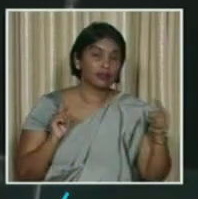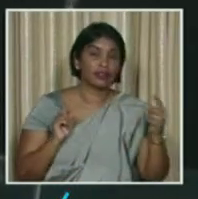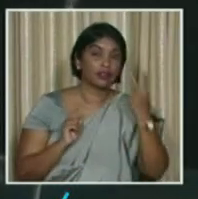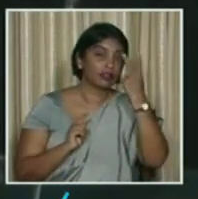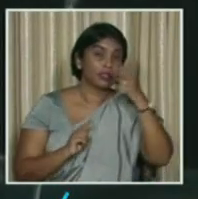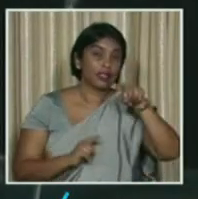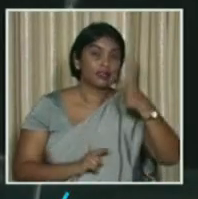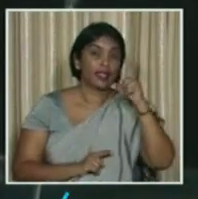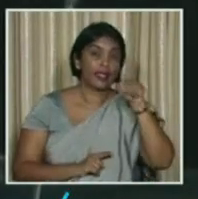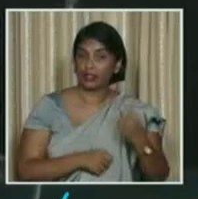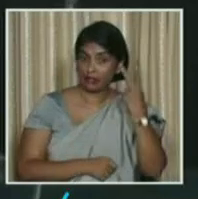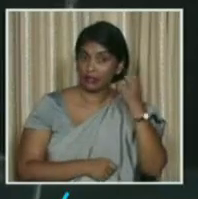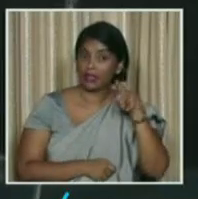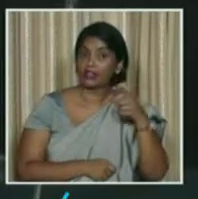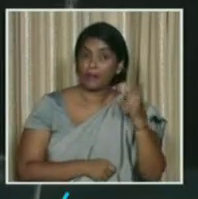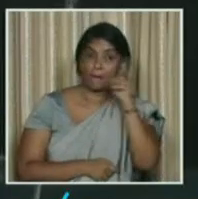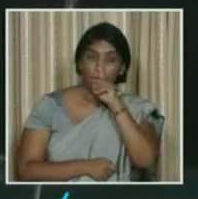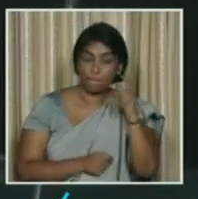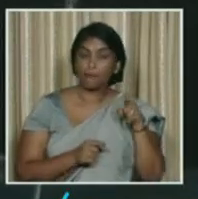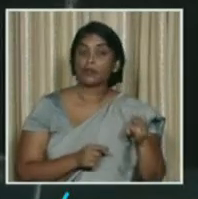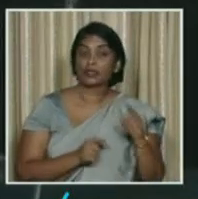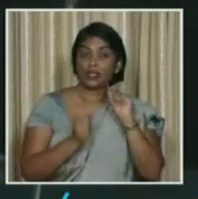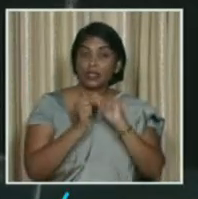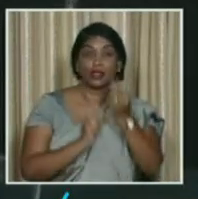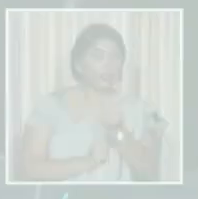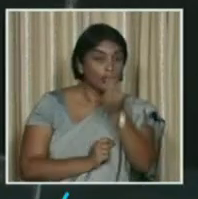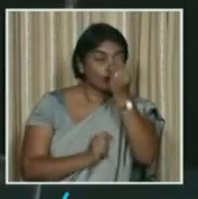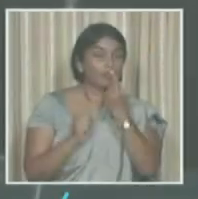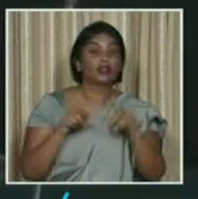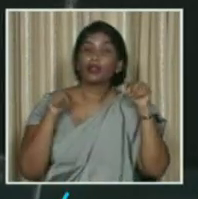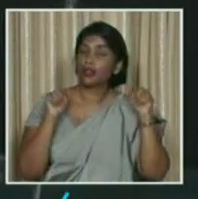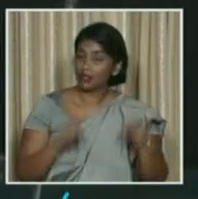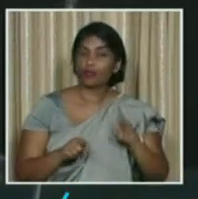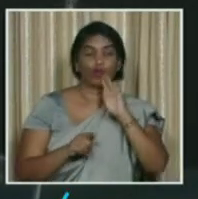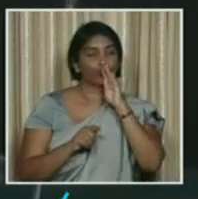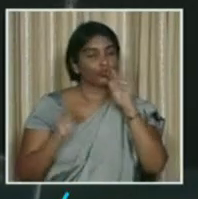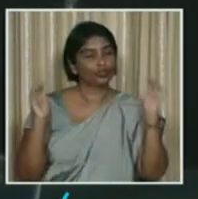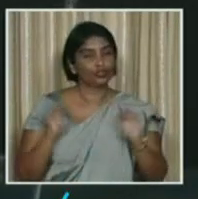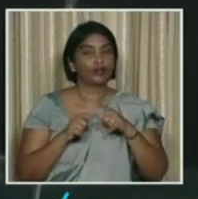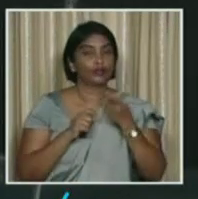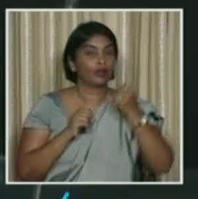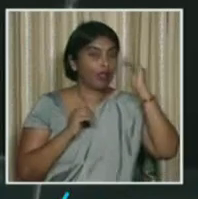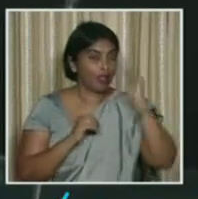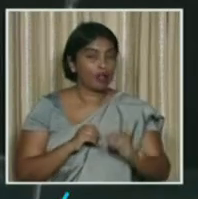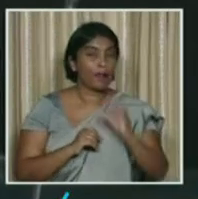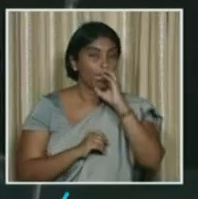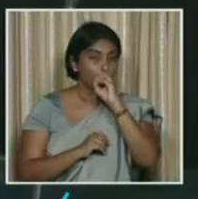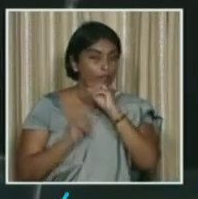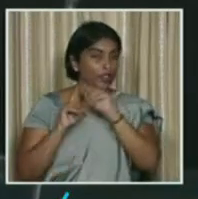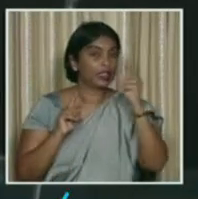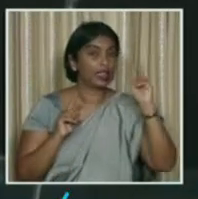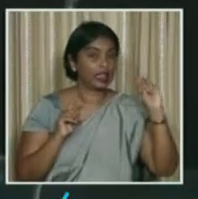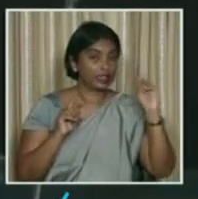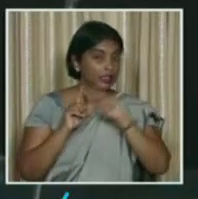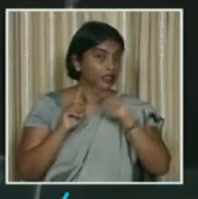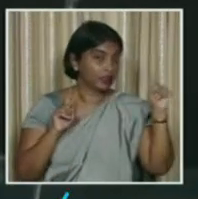රුපියල් 2100ක් වැය කරලා තියෙනවා මාසයක් වෙනුවෙන් ඉටිපන්දම් වෙනුවෙන් පමණක්. අද අවම ගාස්තු කාණ්ඩේ ඉන්න 0.30 ඒකක